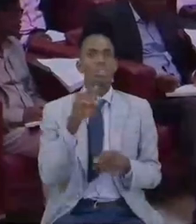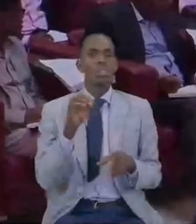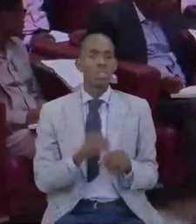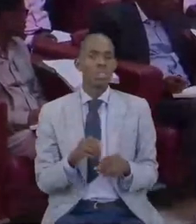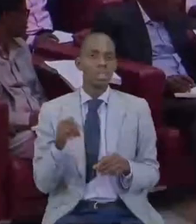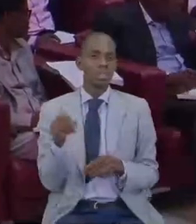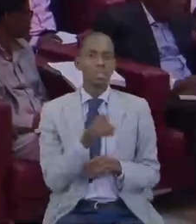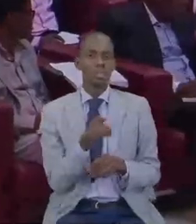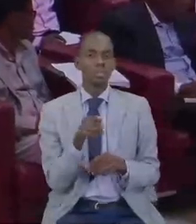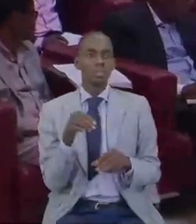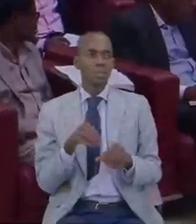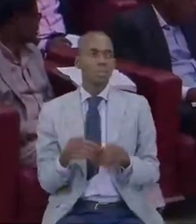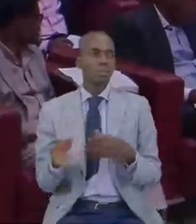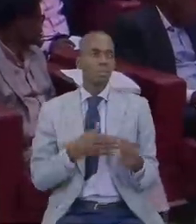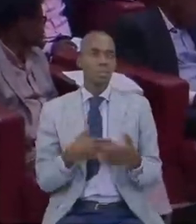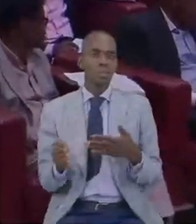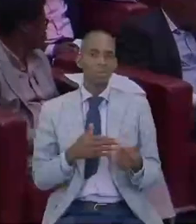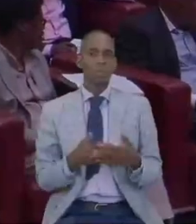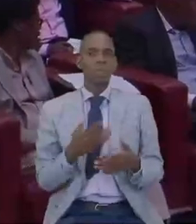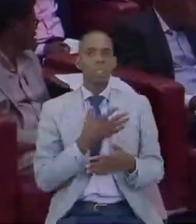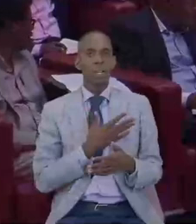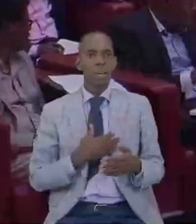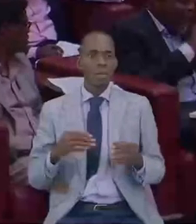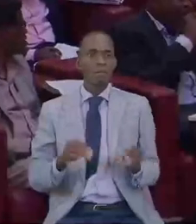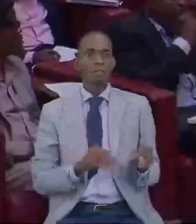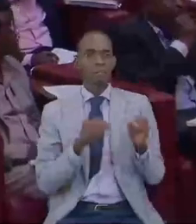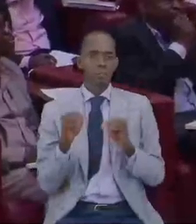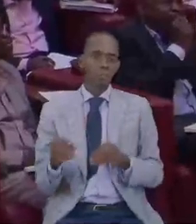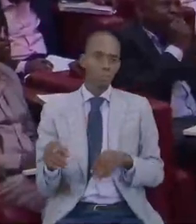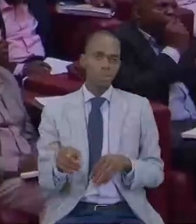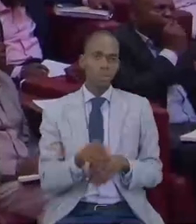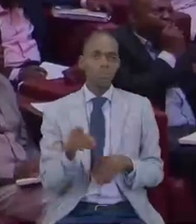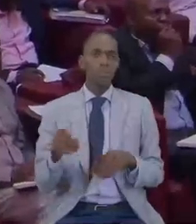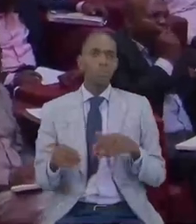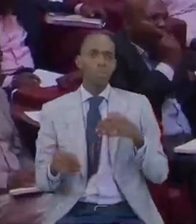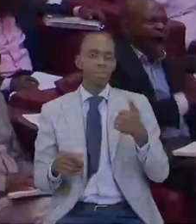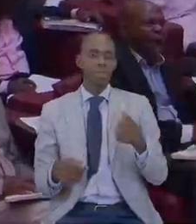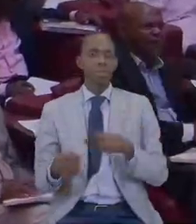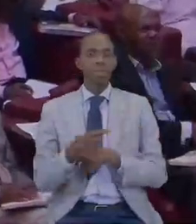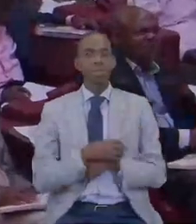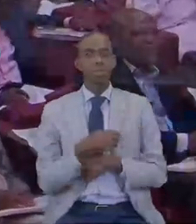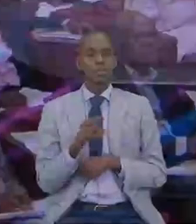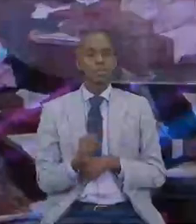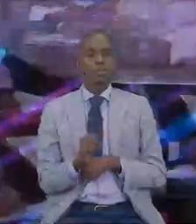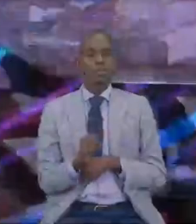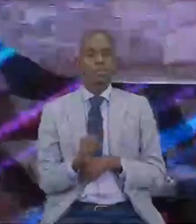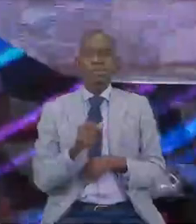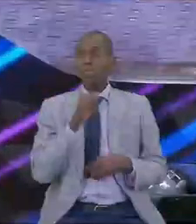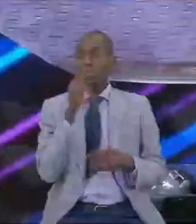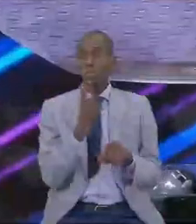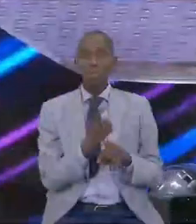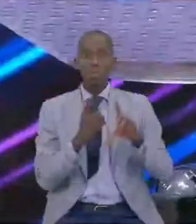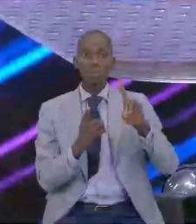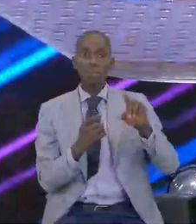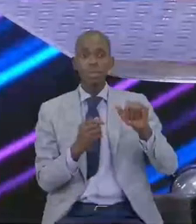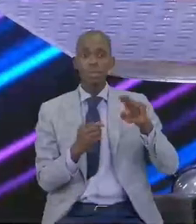ce qu'ils demandaient. Et les éprouva pendant 10 jours. Pas Daniel seul, il les